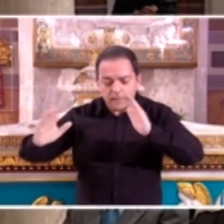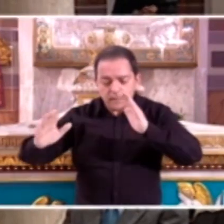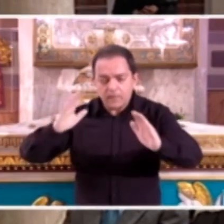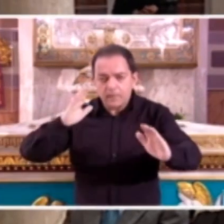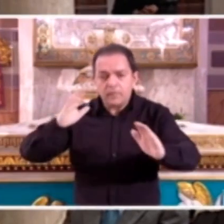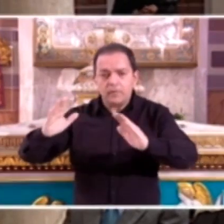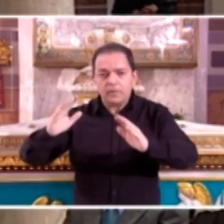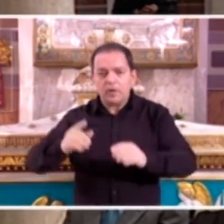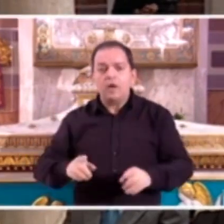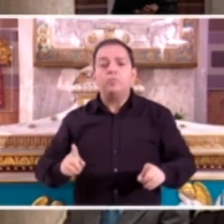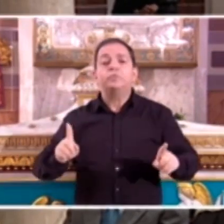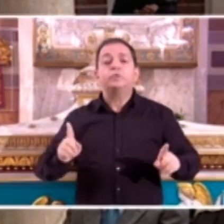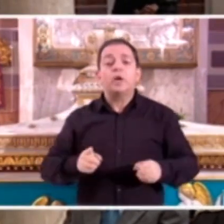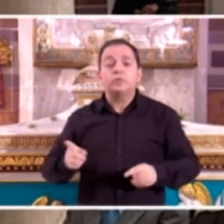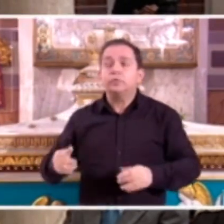παραθώμεθα.